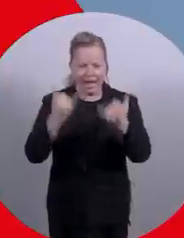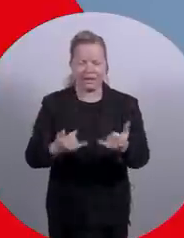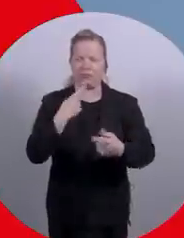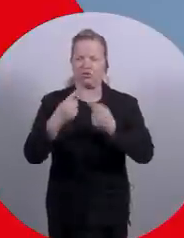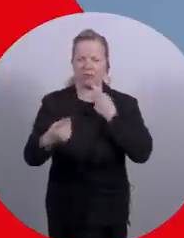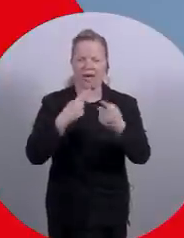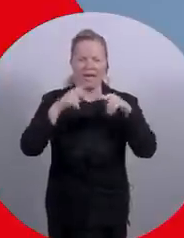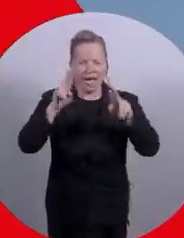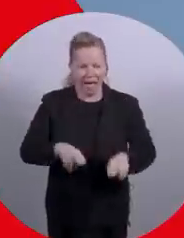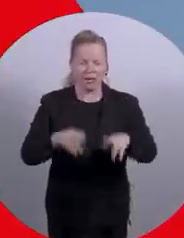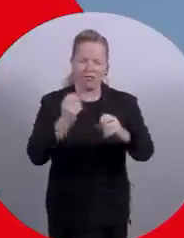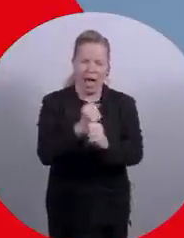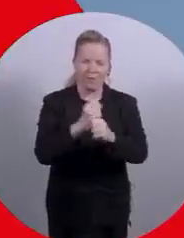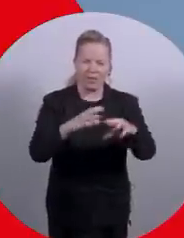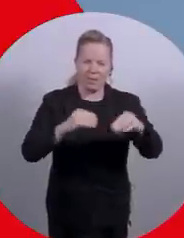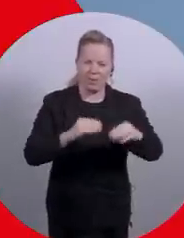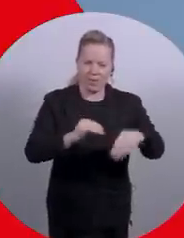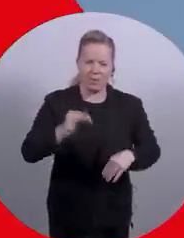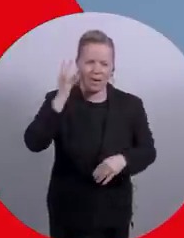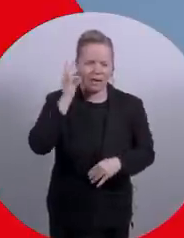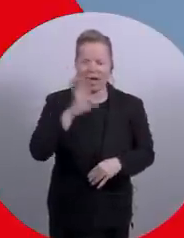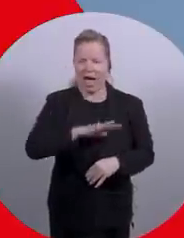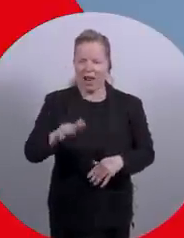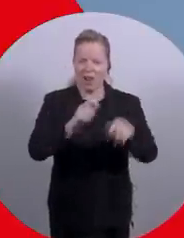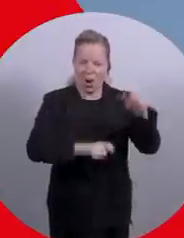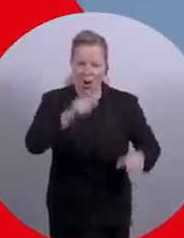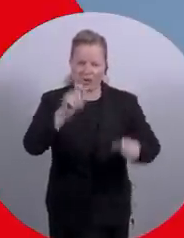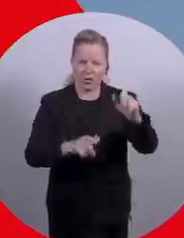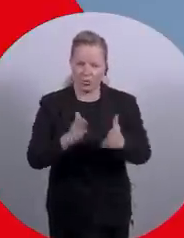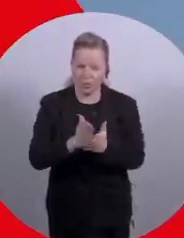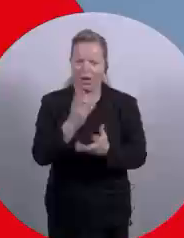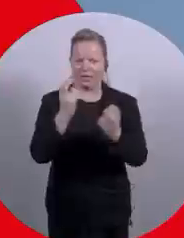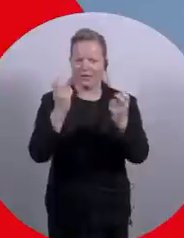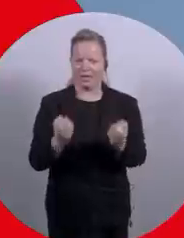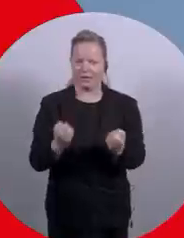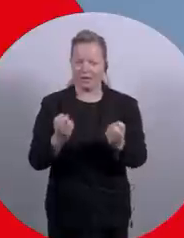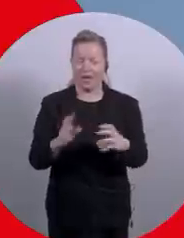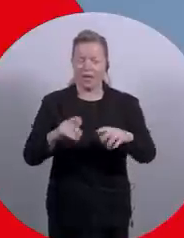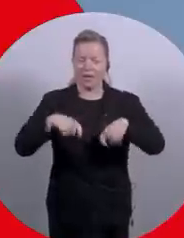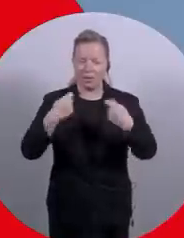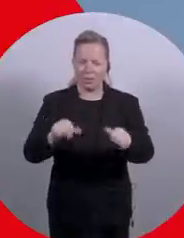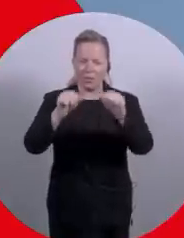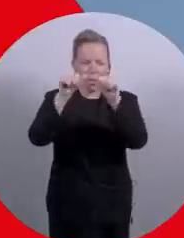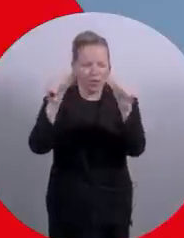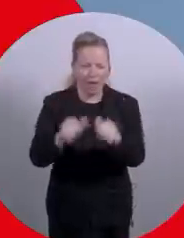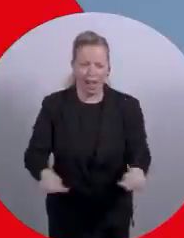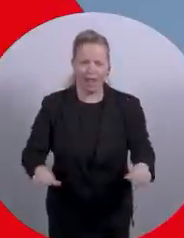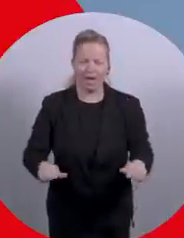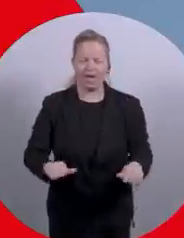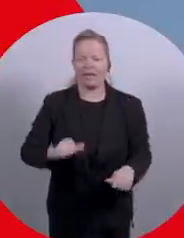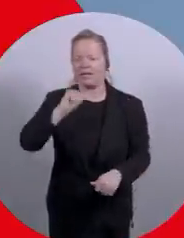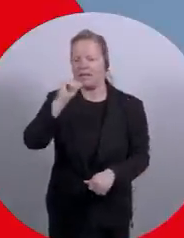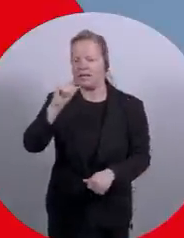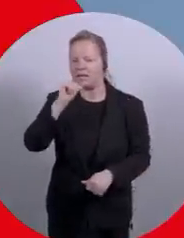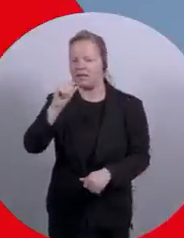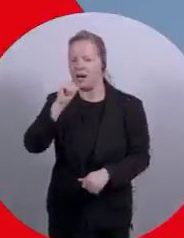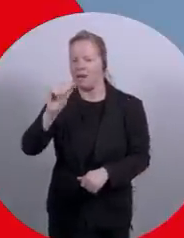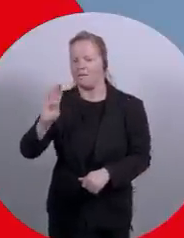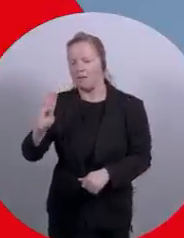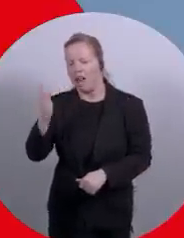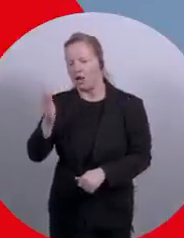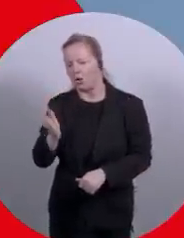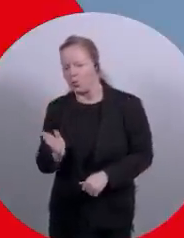und Arbeitnehmerinnen von all unseren Leuten durchzusetzen das ist so Modelle gegangen ist das nicht gegangen ist um 110 wurde die